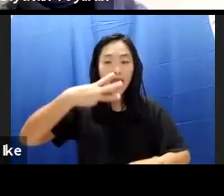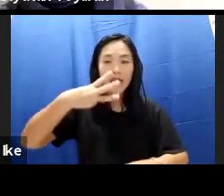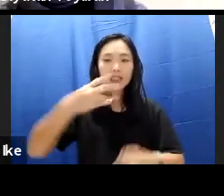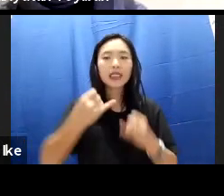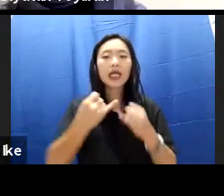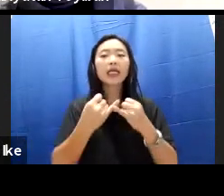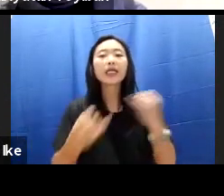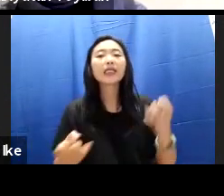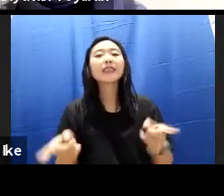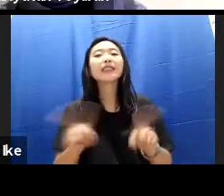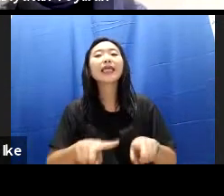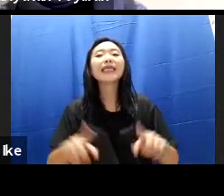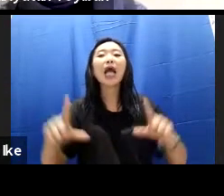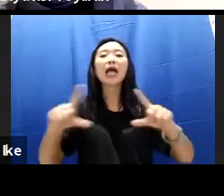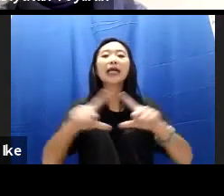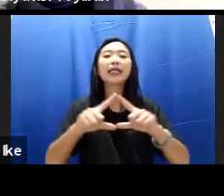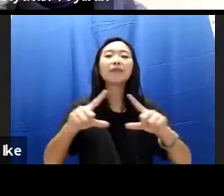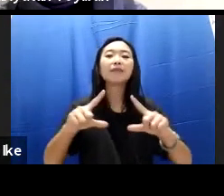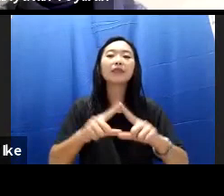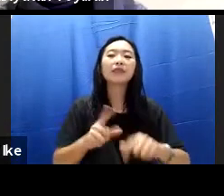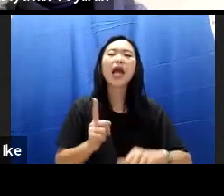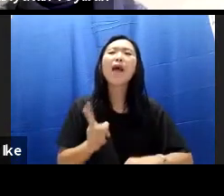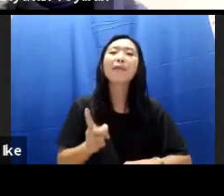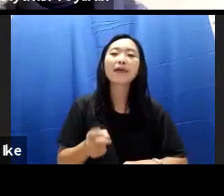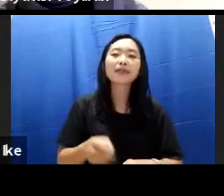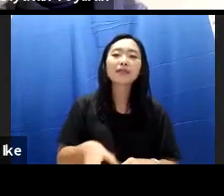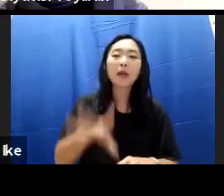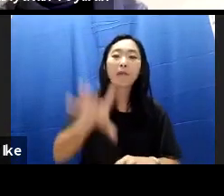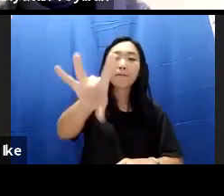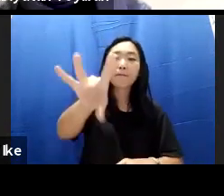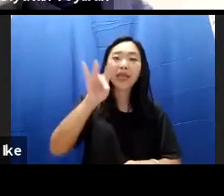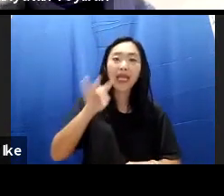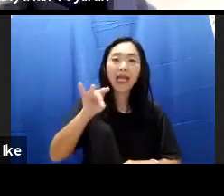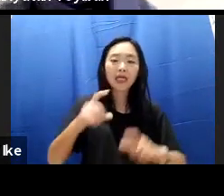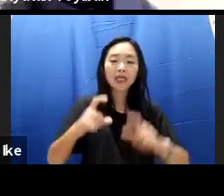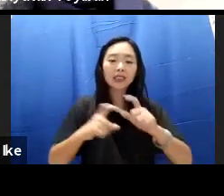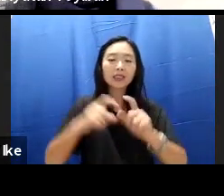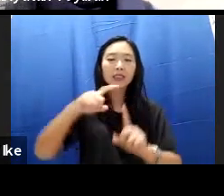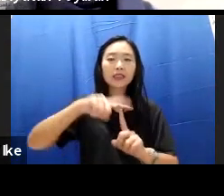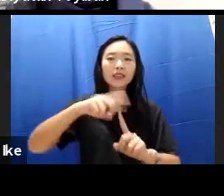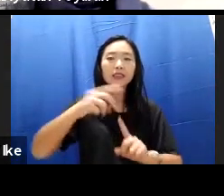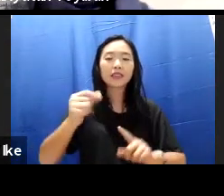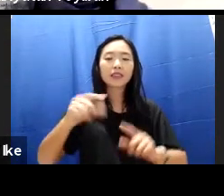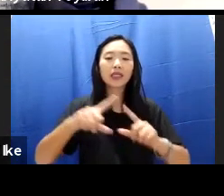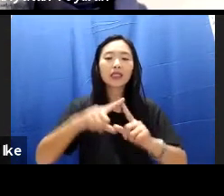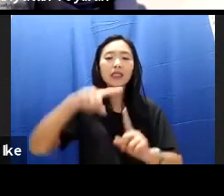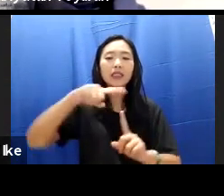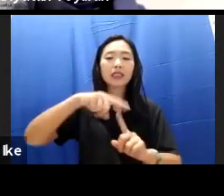karena ini pilihan strategis ya, lebih safe buat saya.